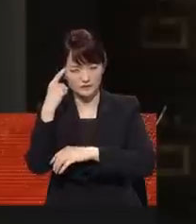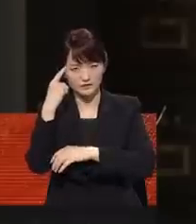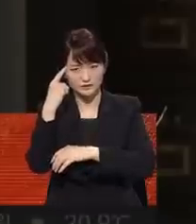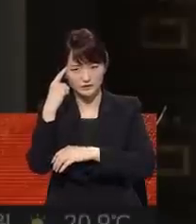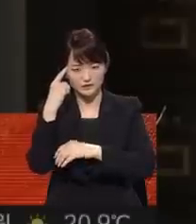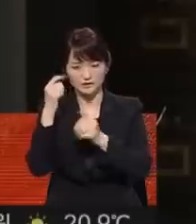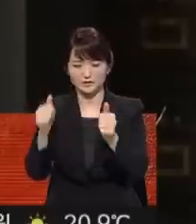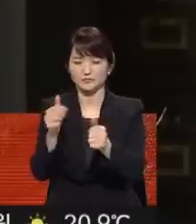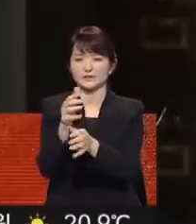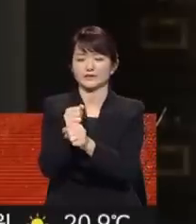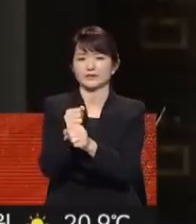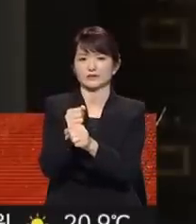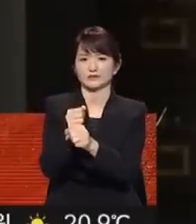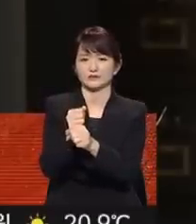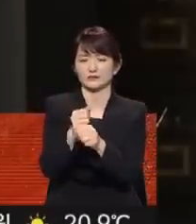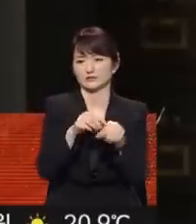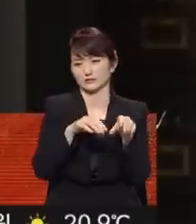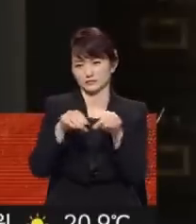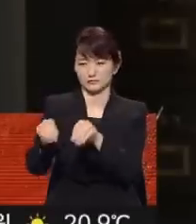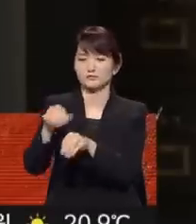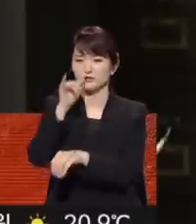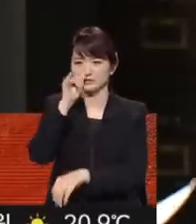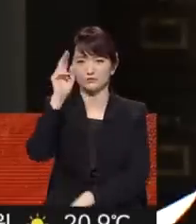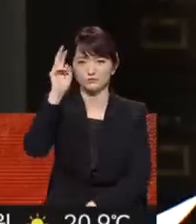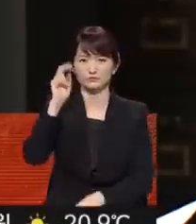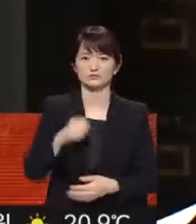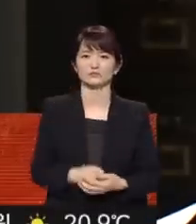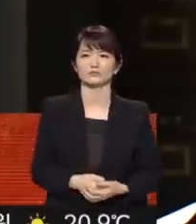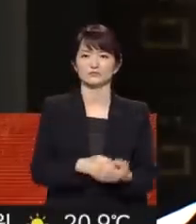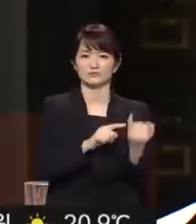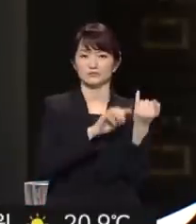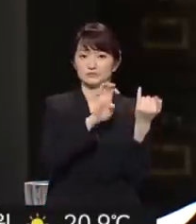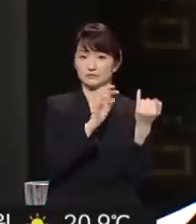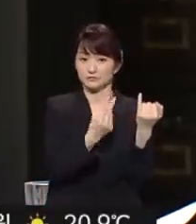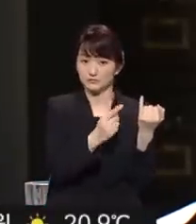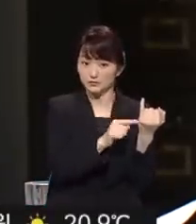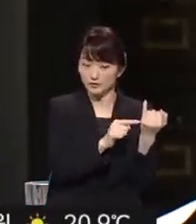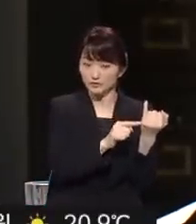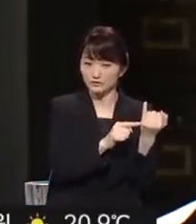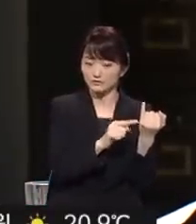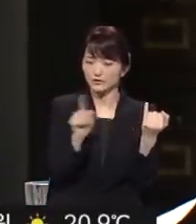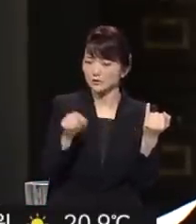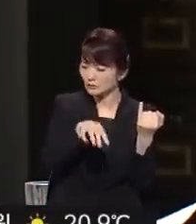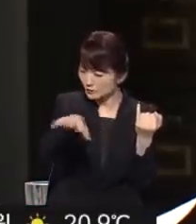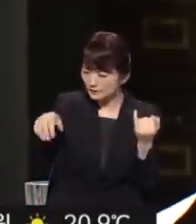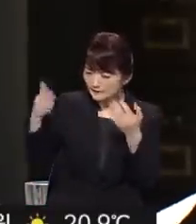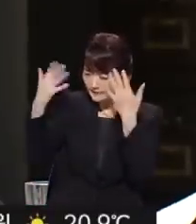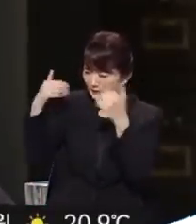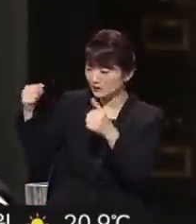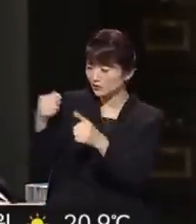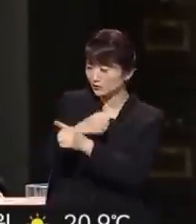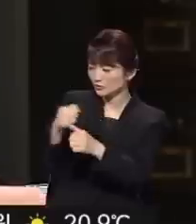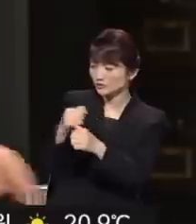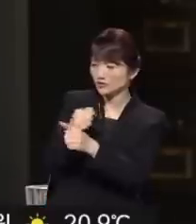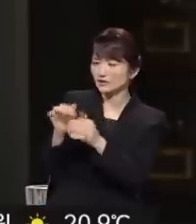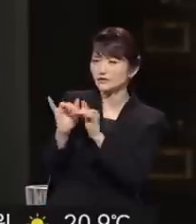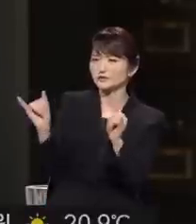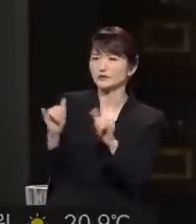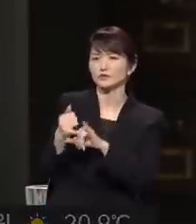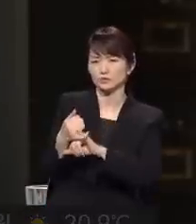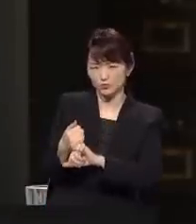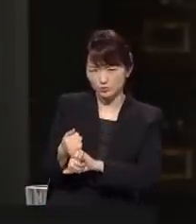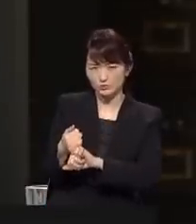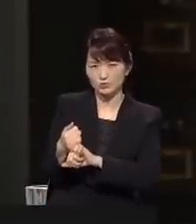이 표예림 씨가 지금도 어디에선가 학교폭력을 당하는 피해자들에게 꼭 이 전하고 싶은